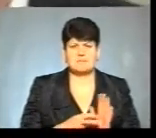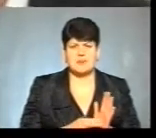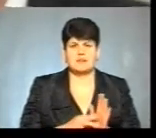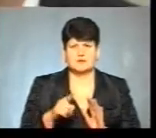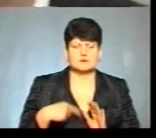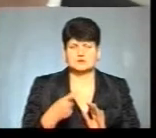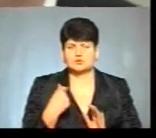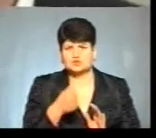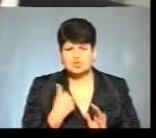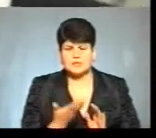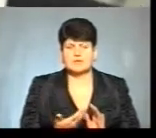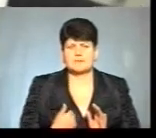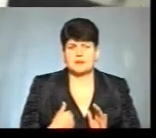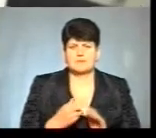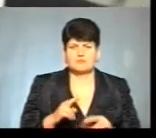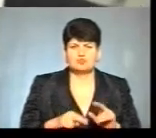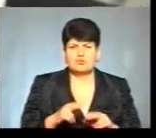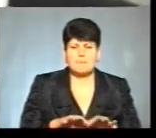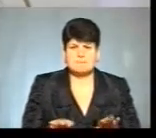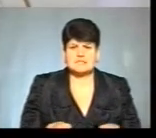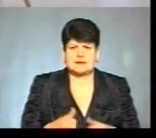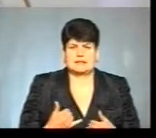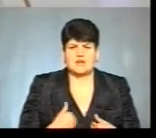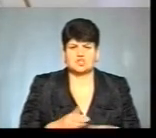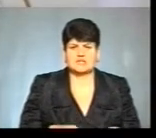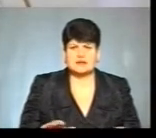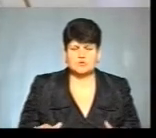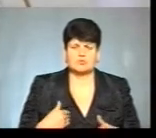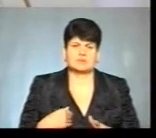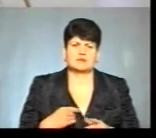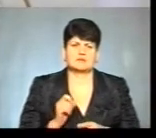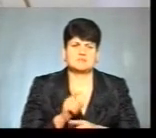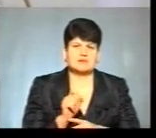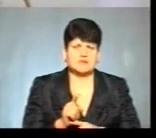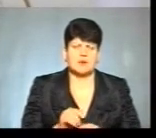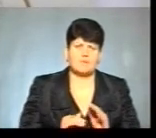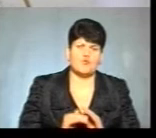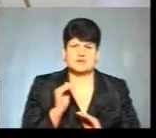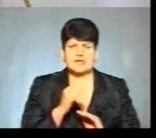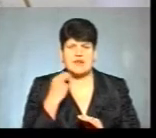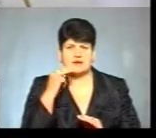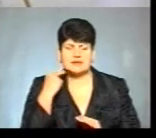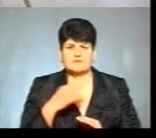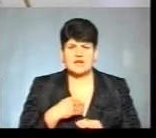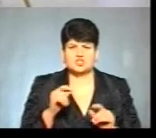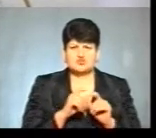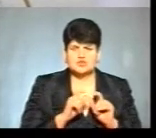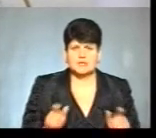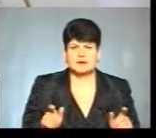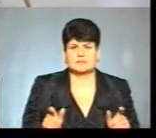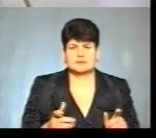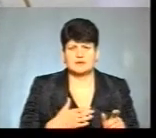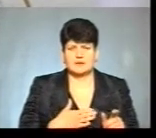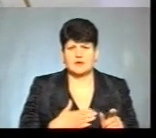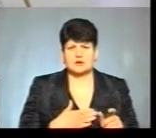наступний рік. Ми будуємо басейн для наших діток, ми ставимо завдання там повисити ефективність наших шкіл, наших